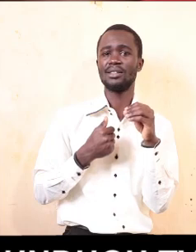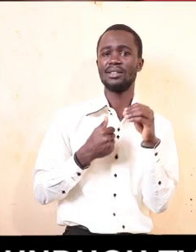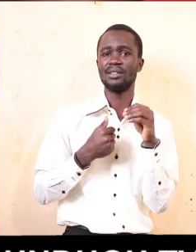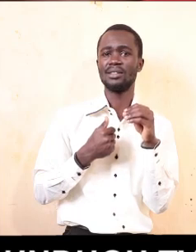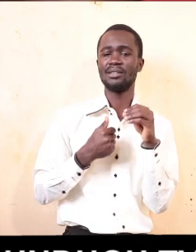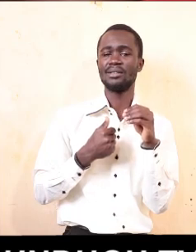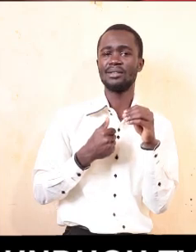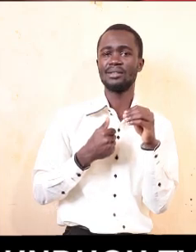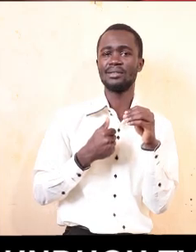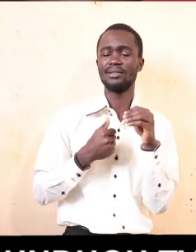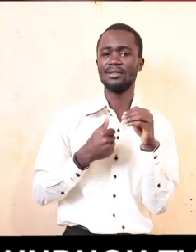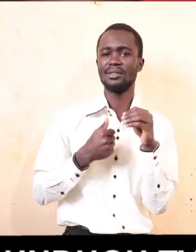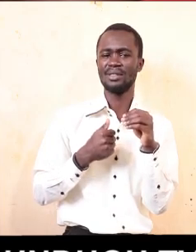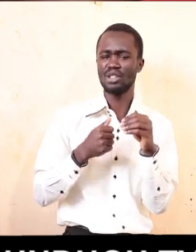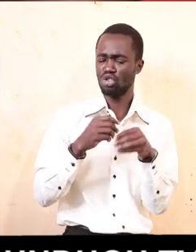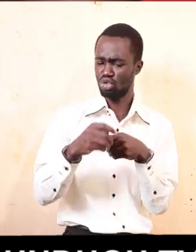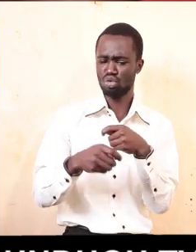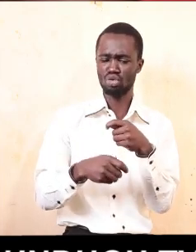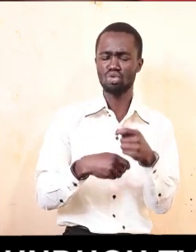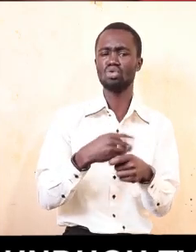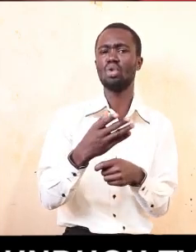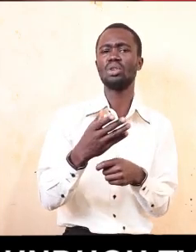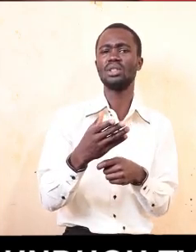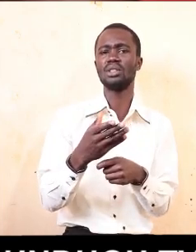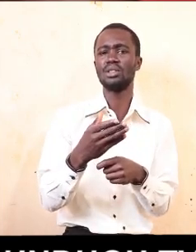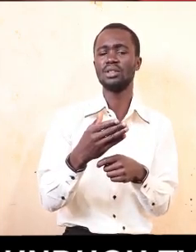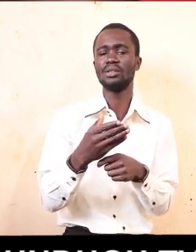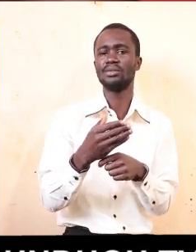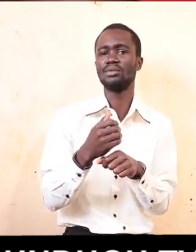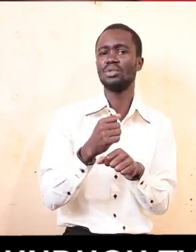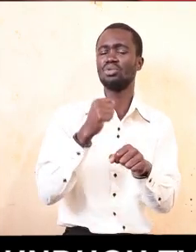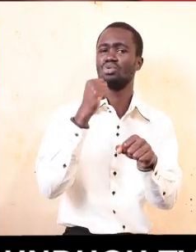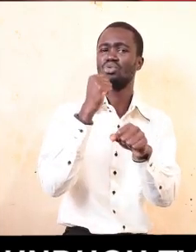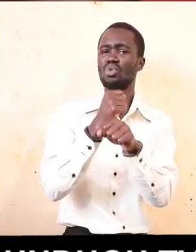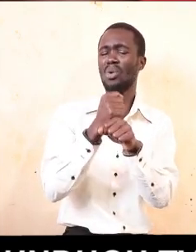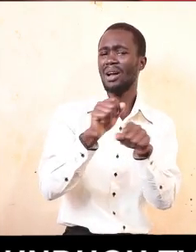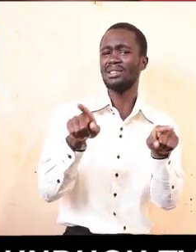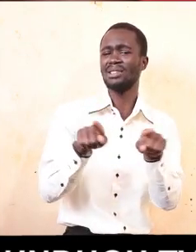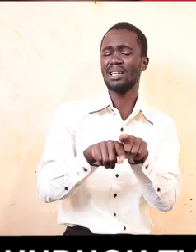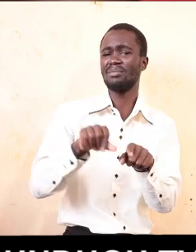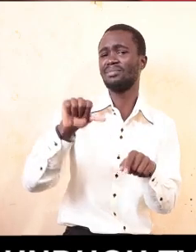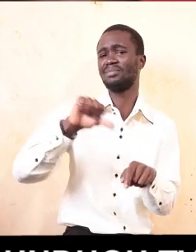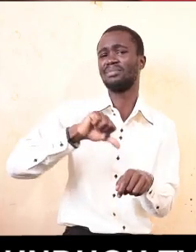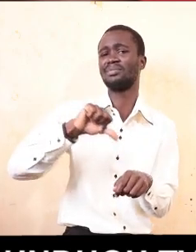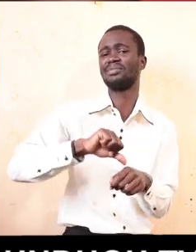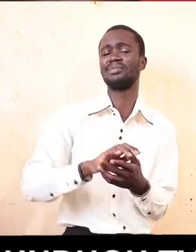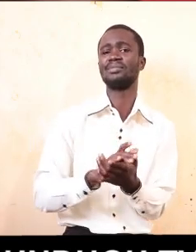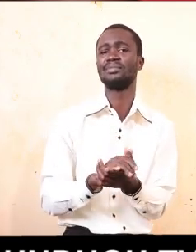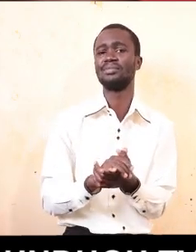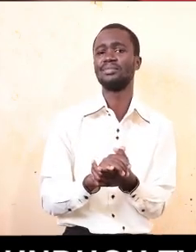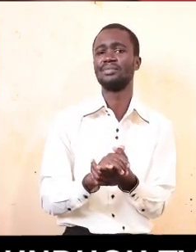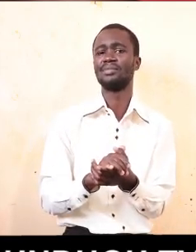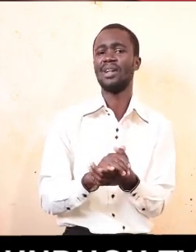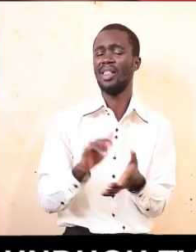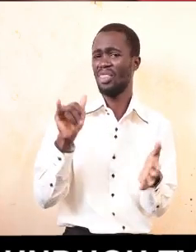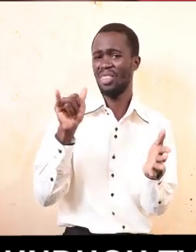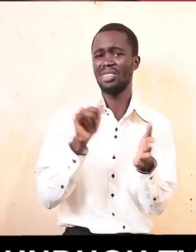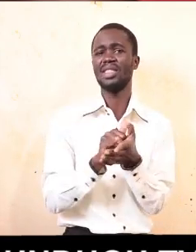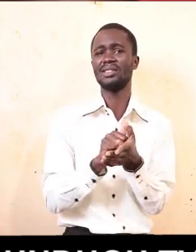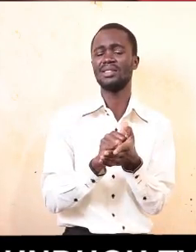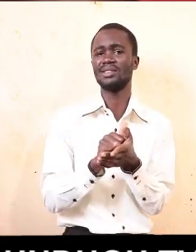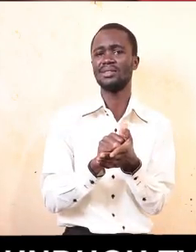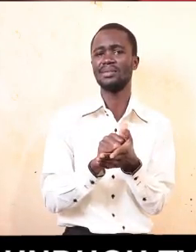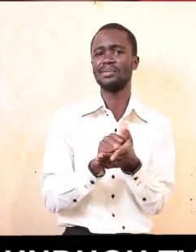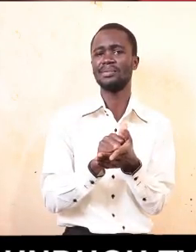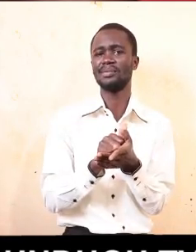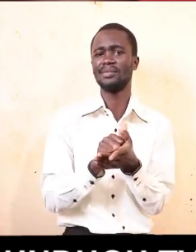na kuuzwa, na waliuzwa kwa ajili ya kuwa makahaba. Na hilo jambo, niambie,